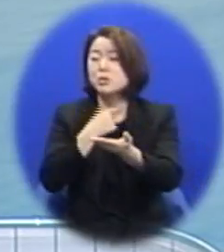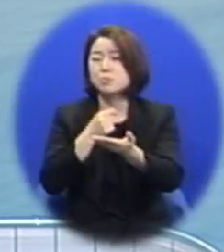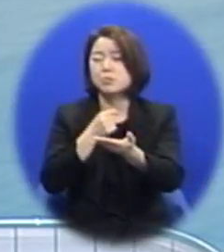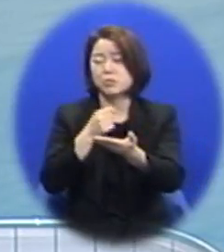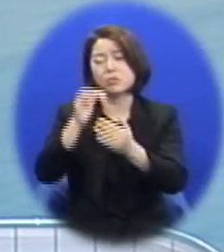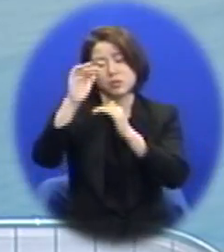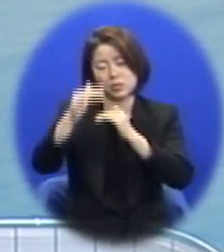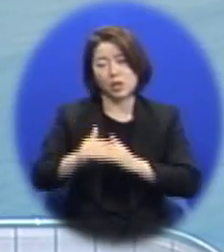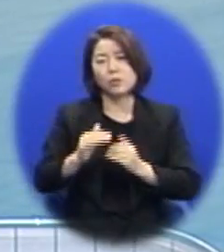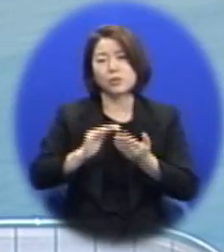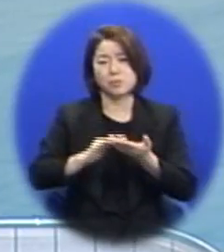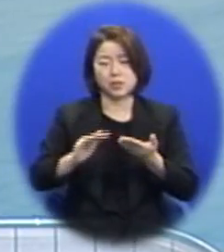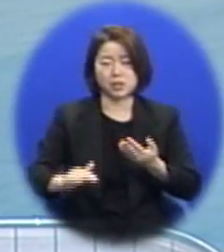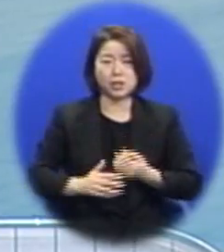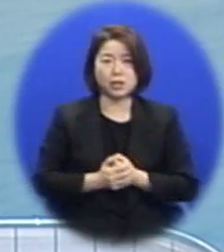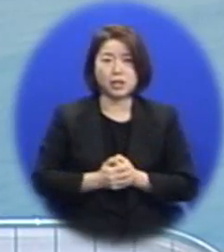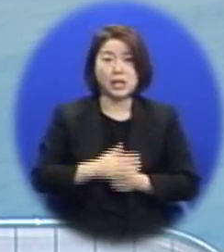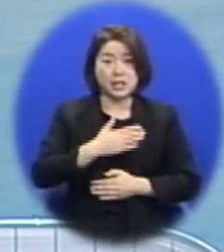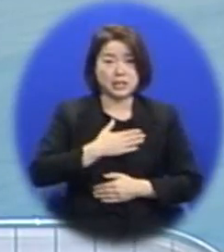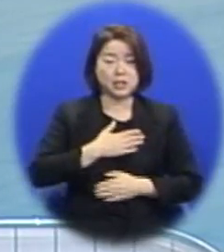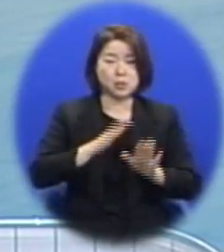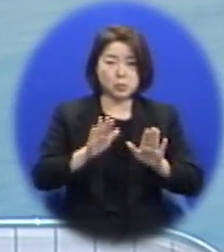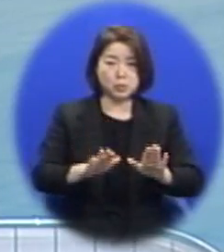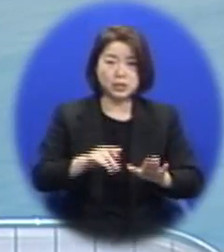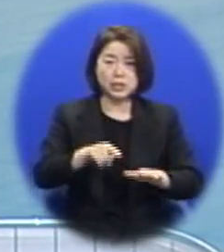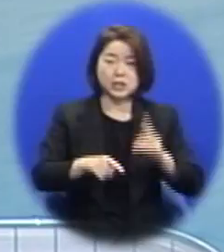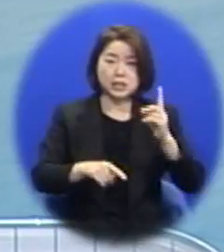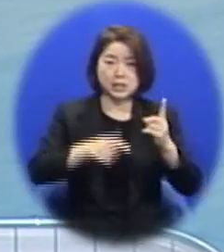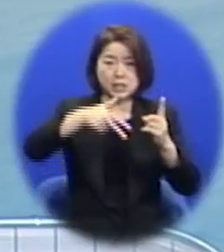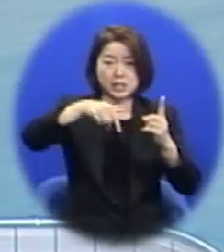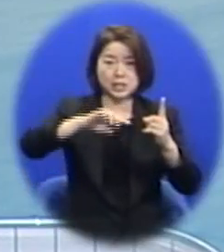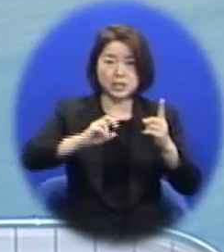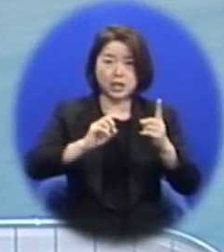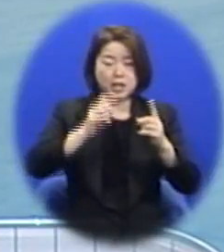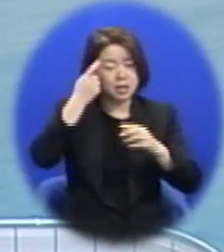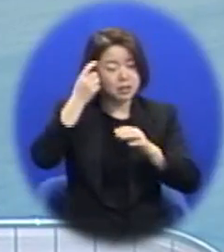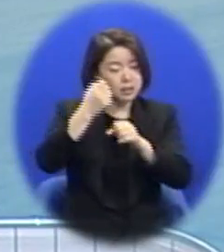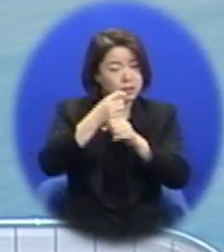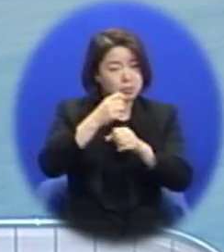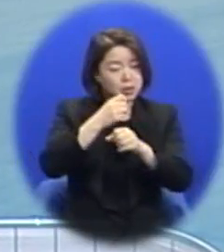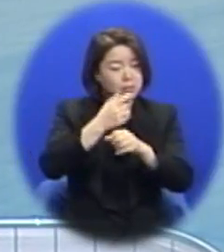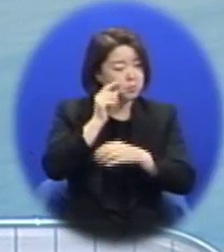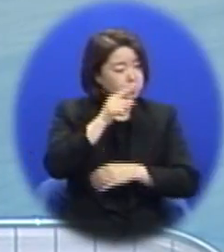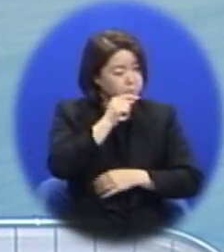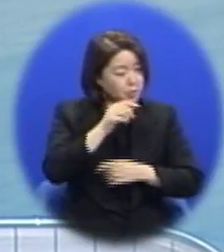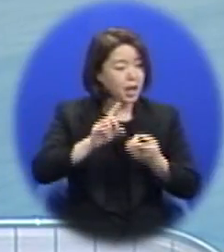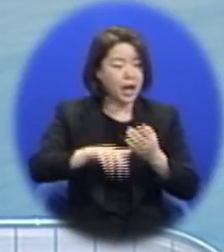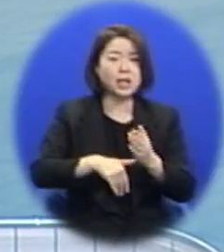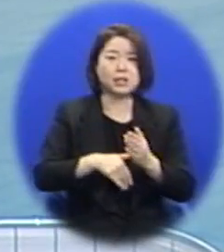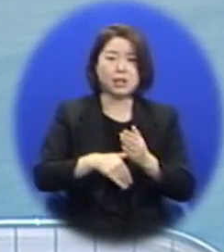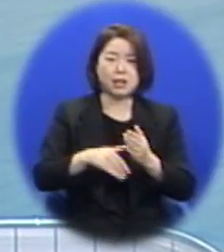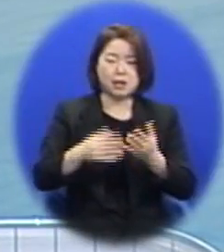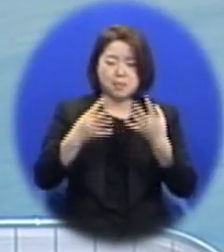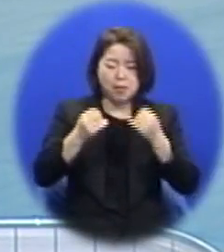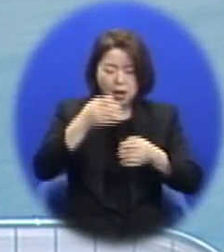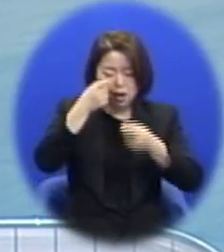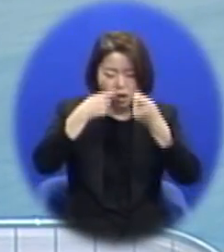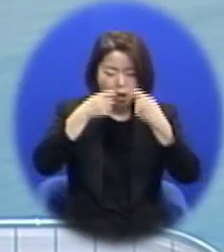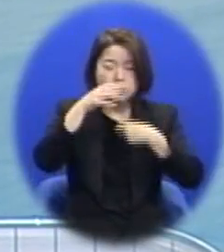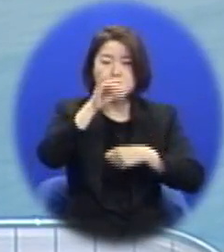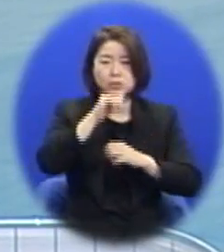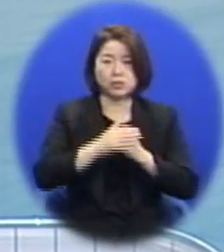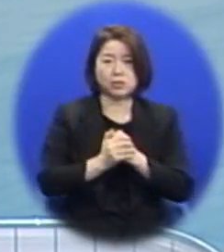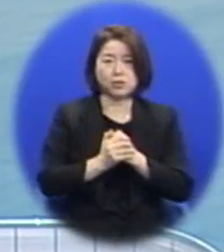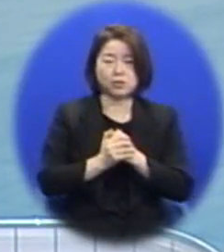내용이었어요. 저는 오늘 이 일장을 묵상하면서 참 울었습니다. 요한